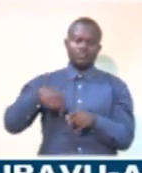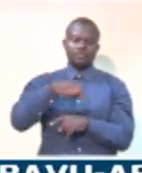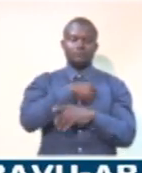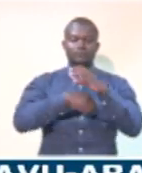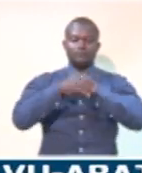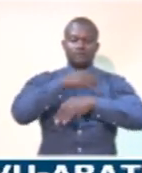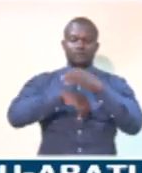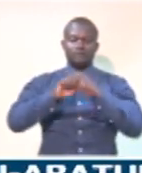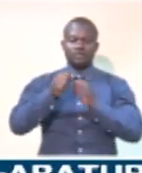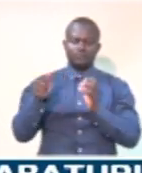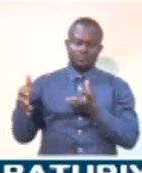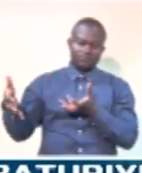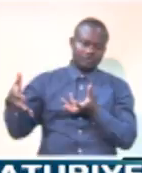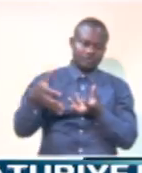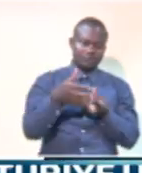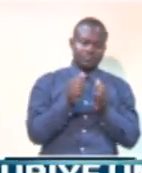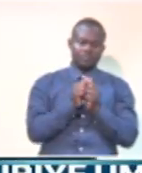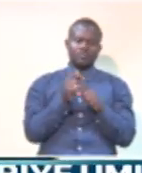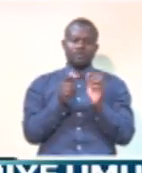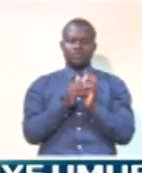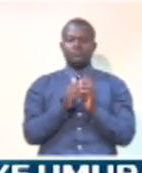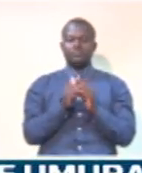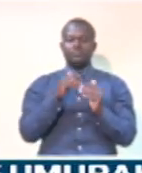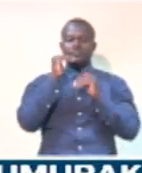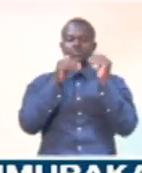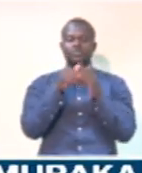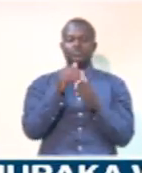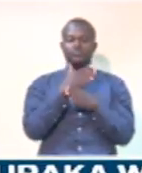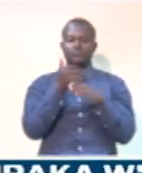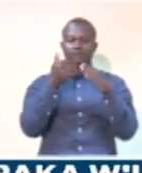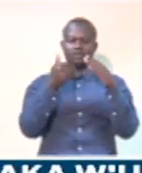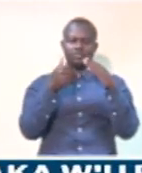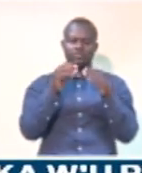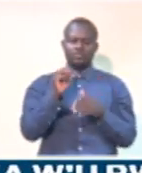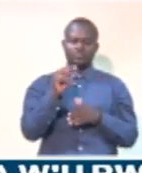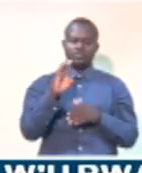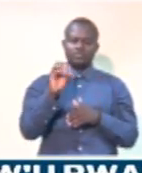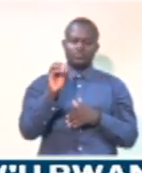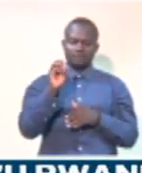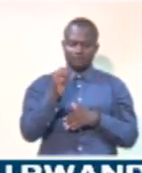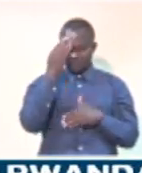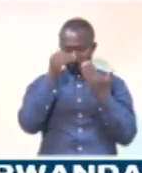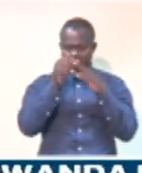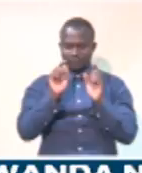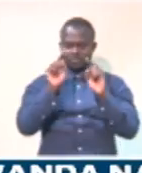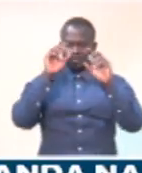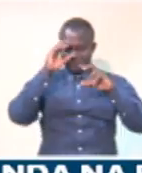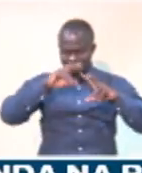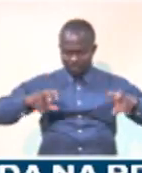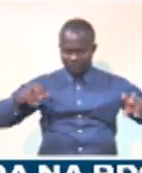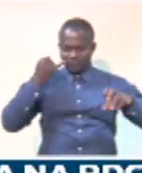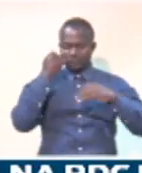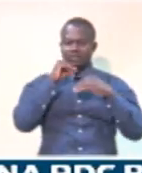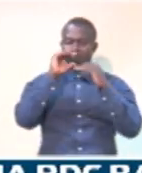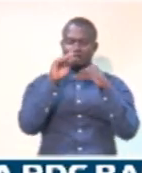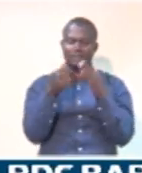mu gihugu zibasha kwiyegeranya kandi mu rwego rwa Minicom twa dufite n'amatsinda none hagenda ajya ku masoko kugira ngo agenzure ko hatagira umuntu